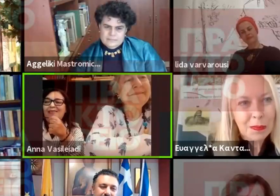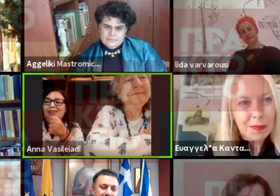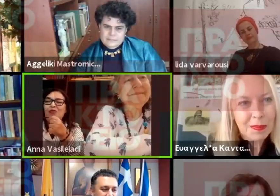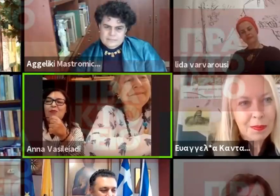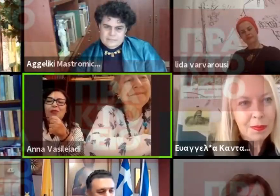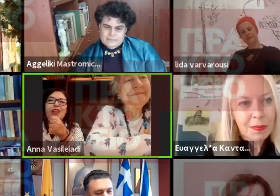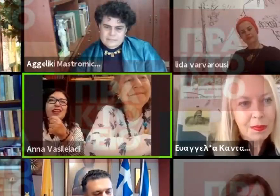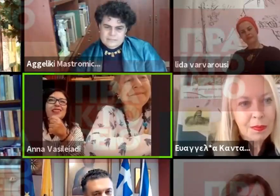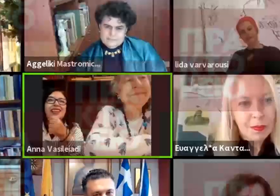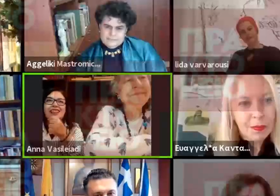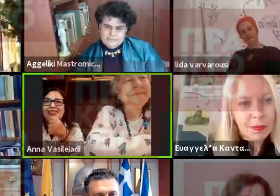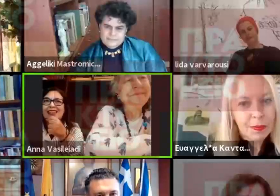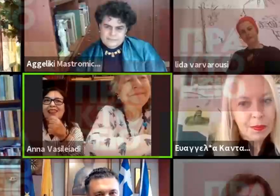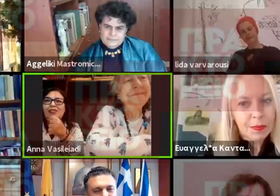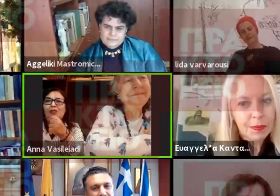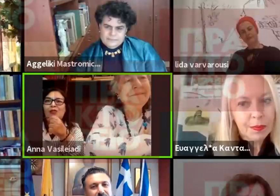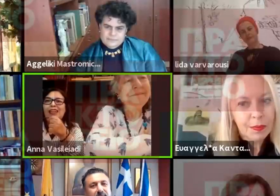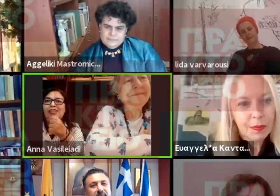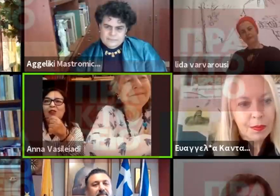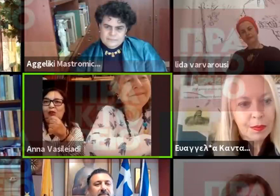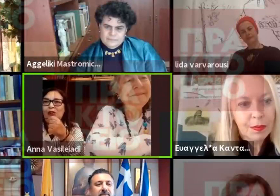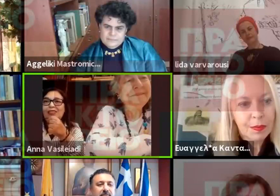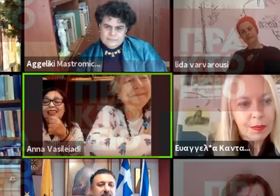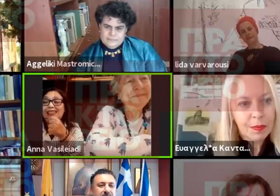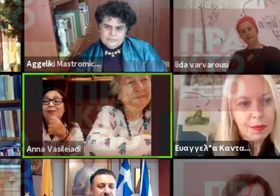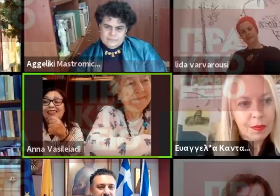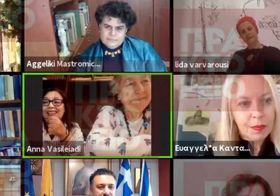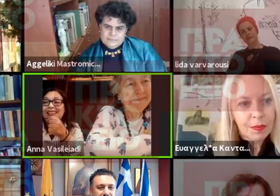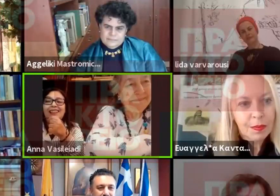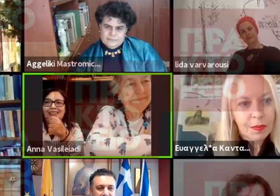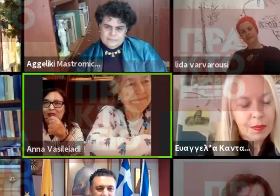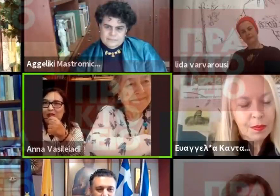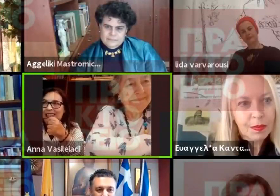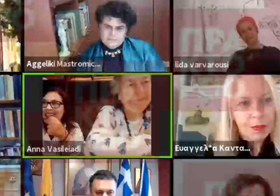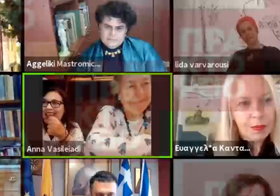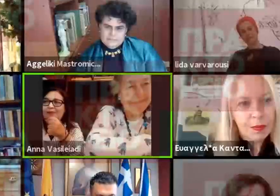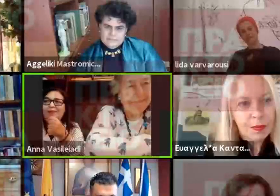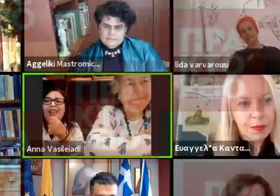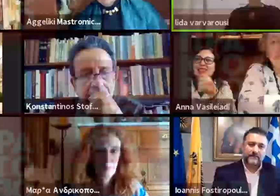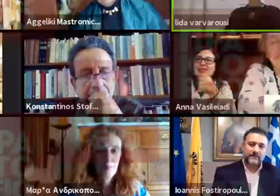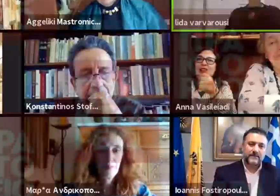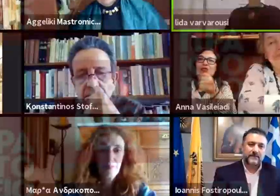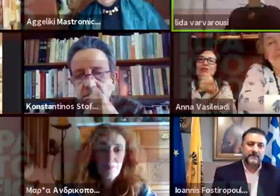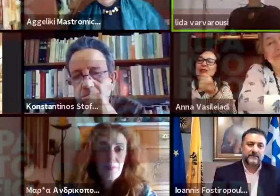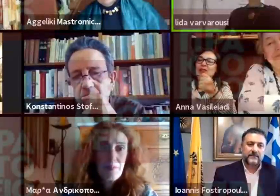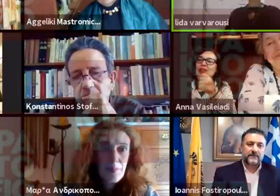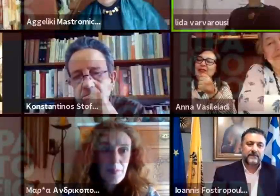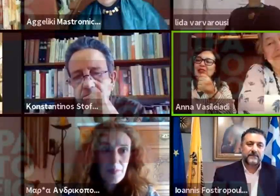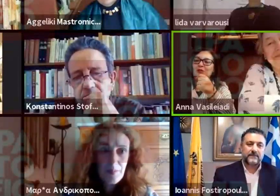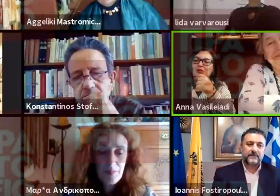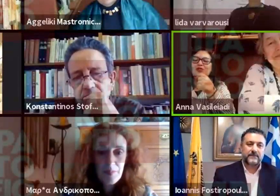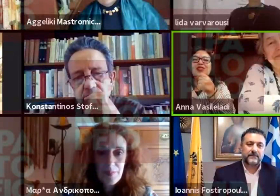1955 με σκοπό να στηρίξει την ελληνική παιδική και νεανική λογοτεχνία. Οι μας διαγωνισμοί είναι